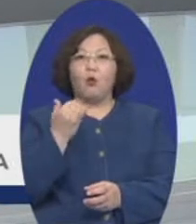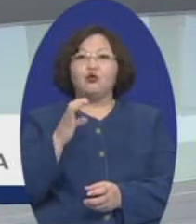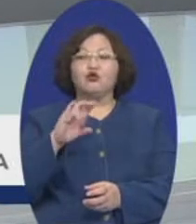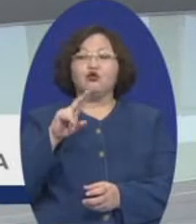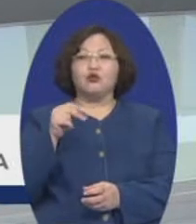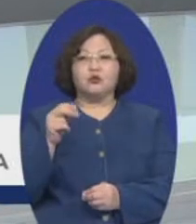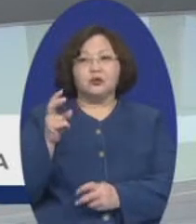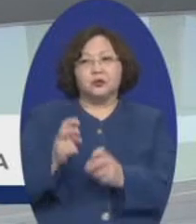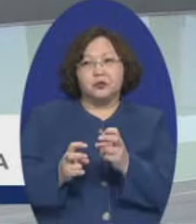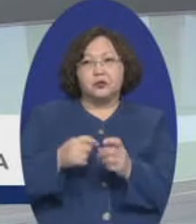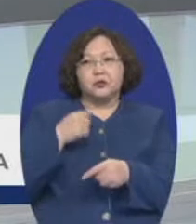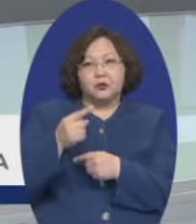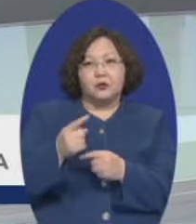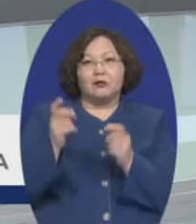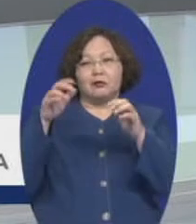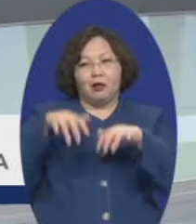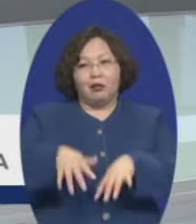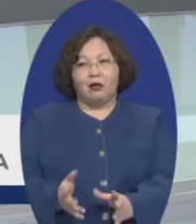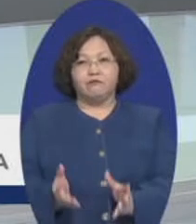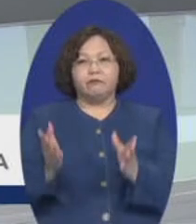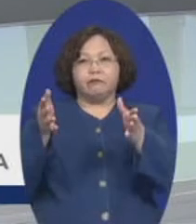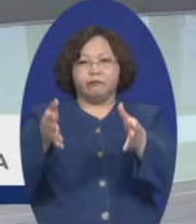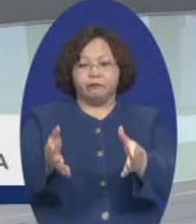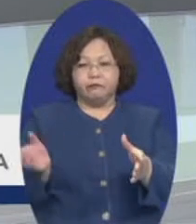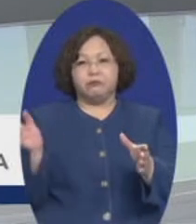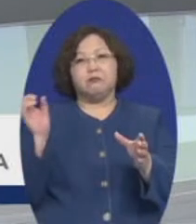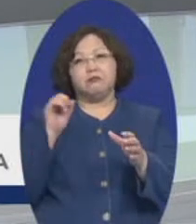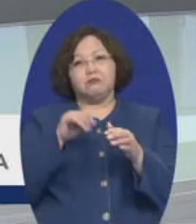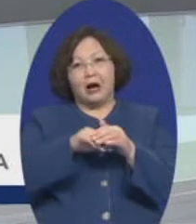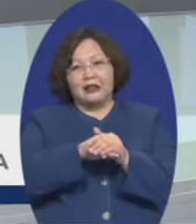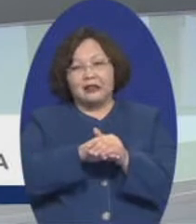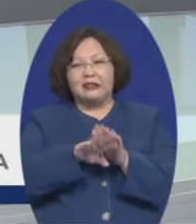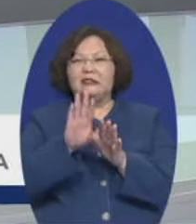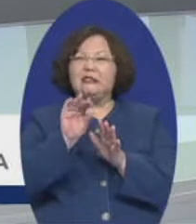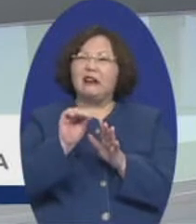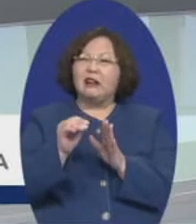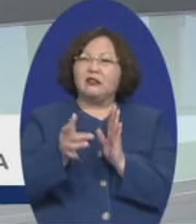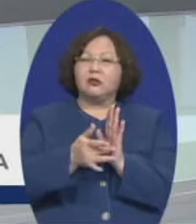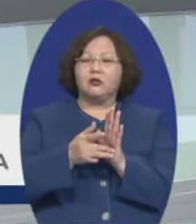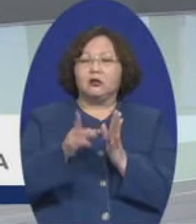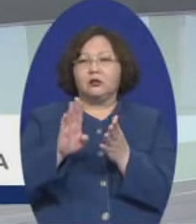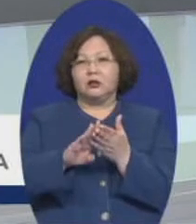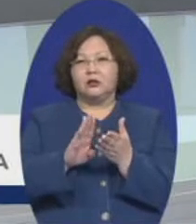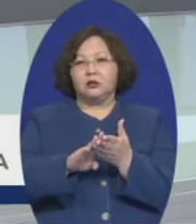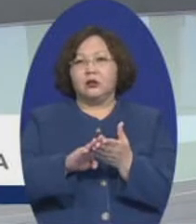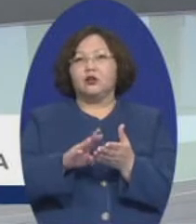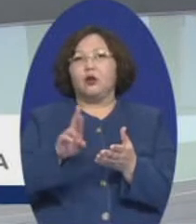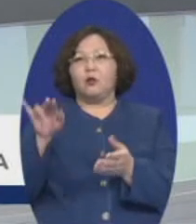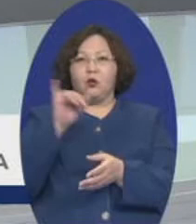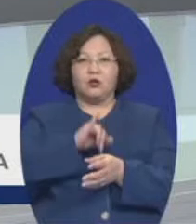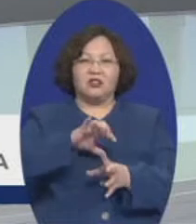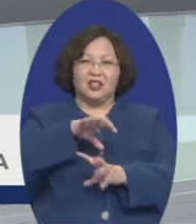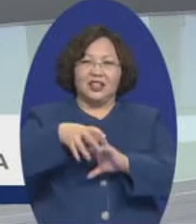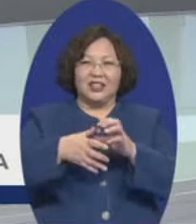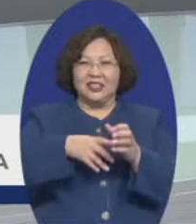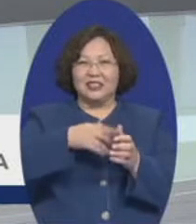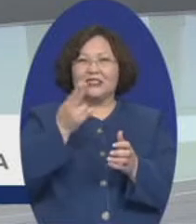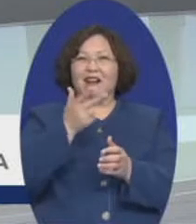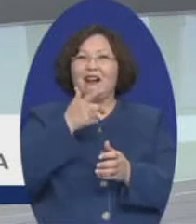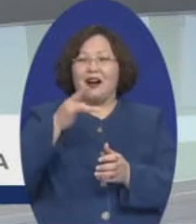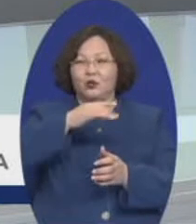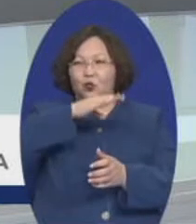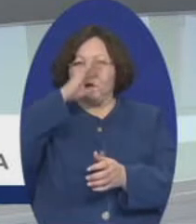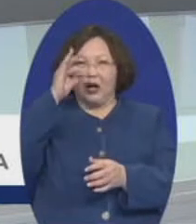устрагчийн далай тэрвэрлэлтийн зохион байгуулалт хадгалалттай тарилсан байна. Япоосын засгийн газраас баримтлж байгаа дэлхийн дулаарлын эсрэг